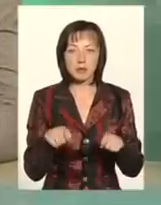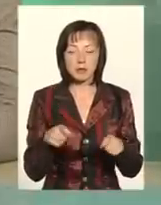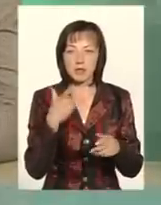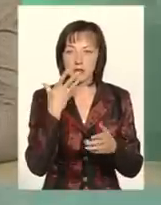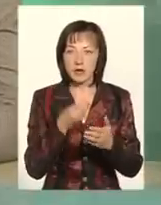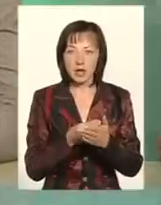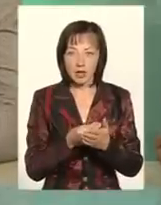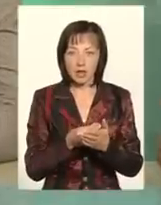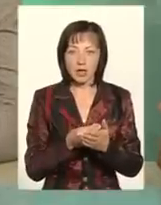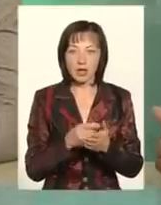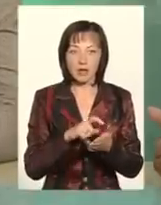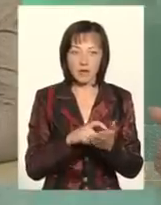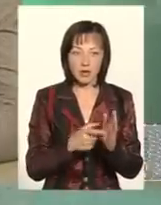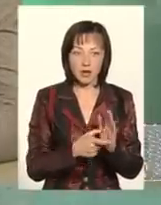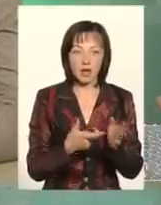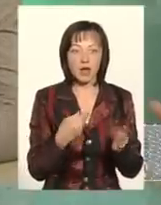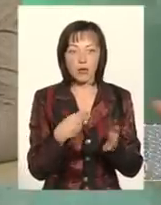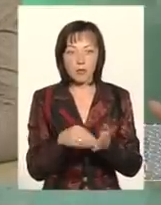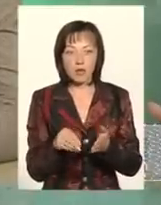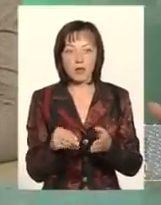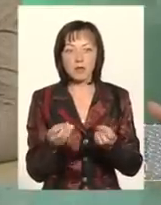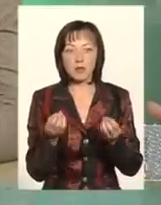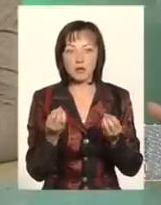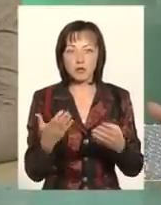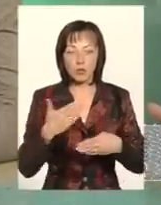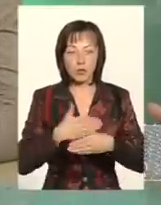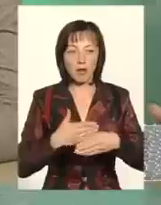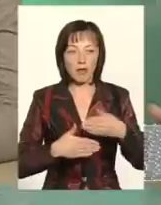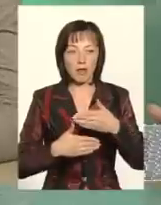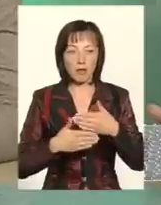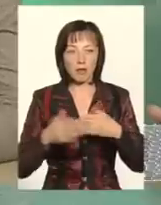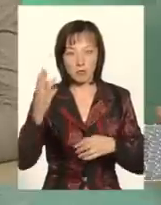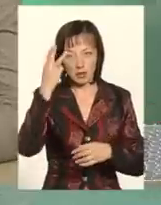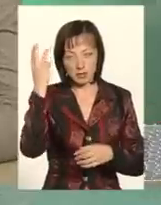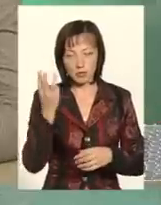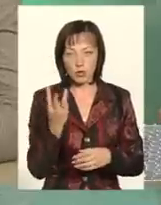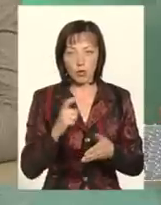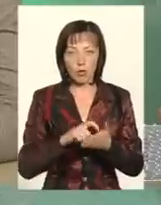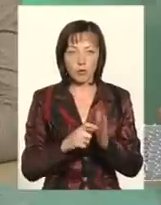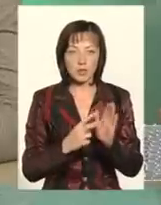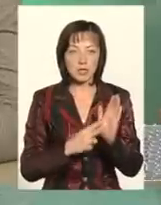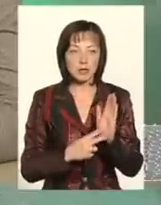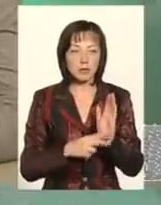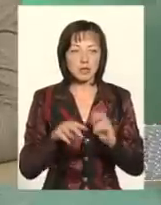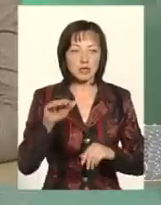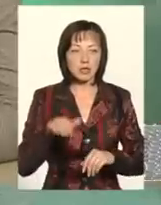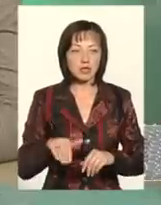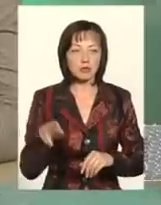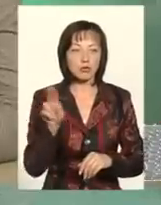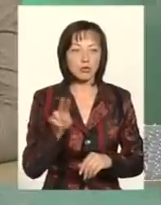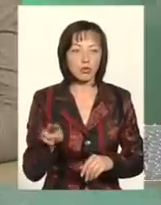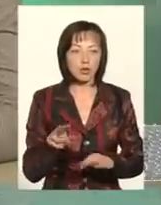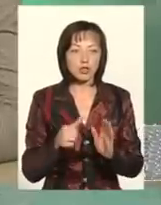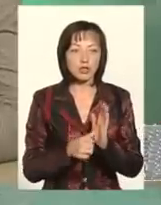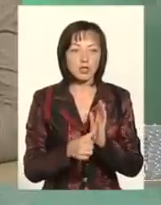недвижимости я взял квартиру простую панельку вот в Хмельницком трёхкомнатную за 70 000 доларов